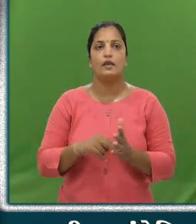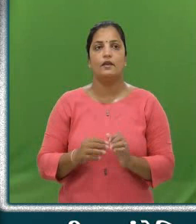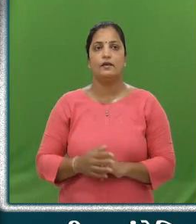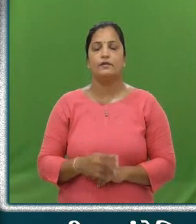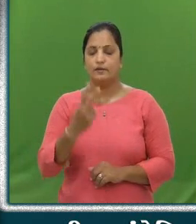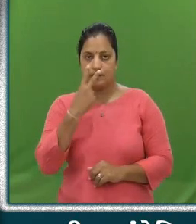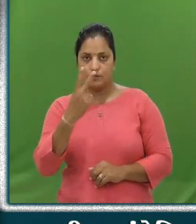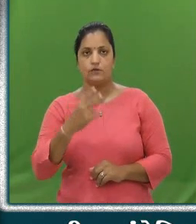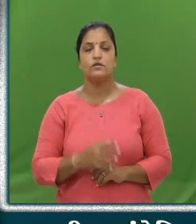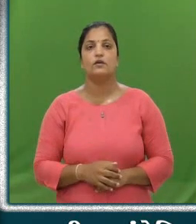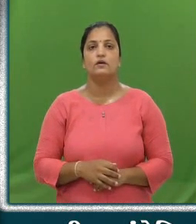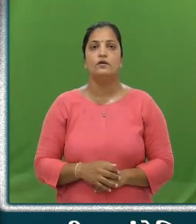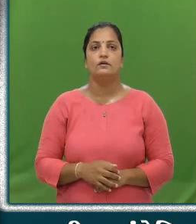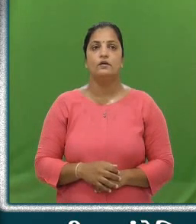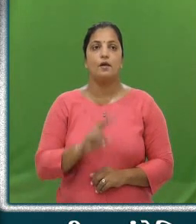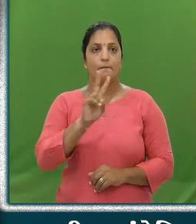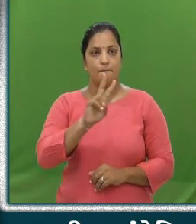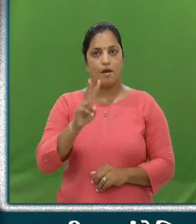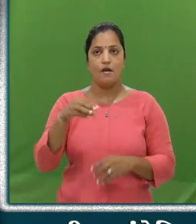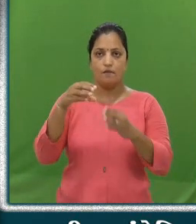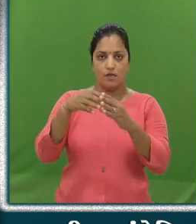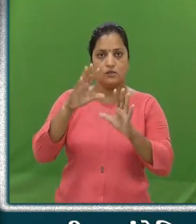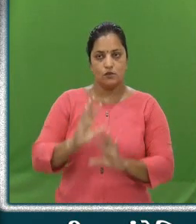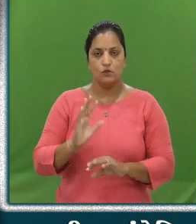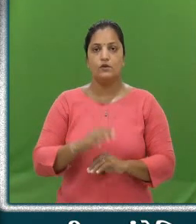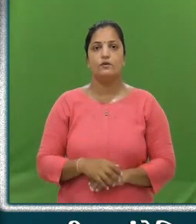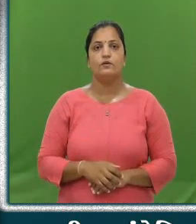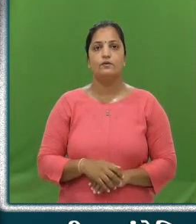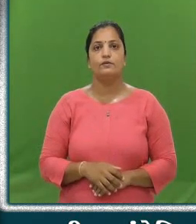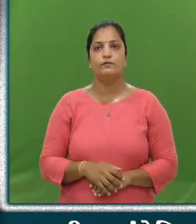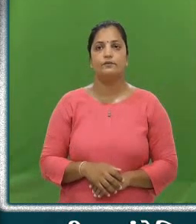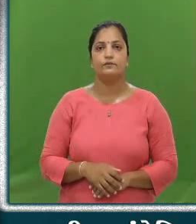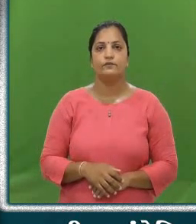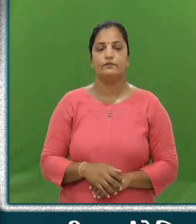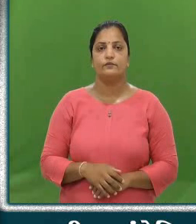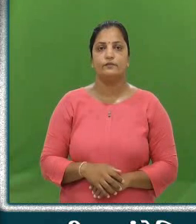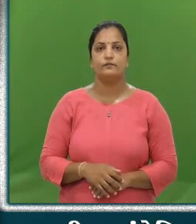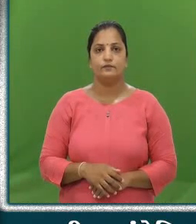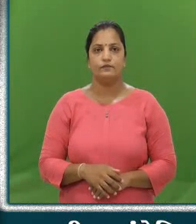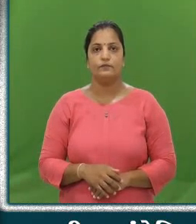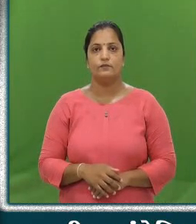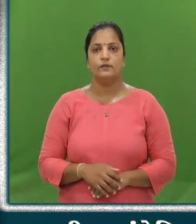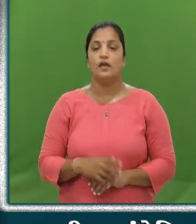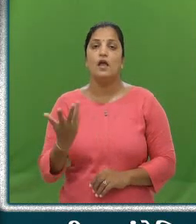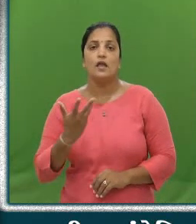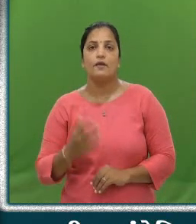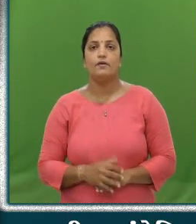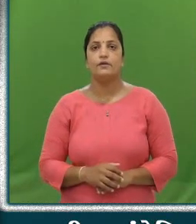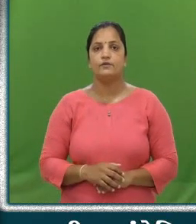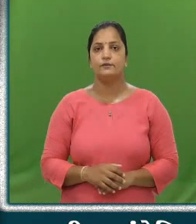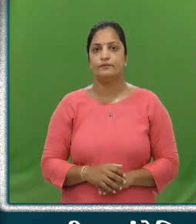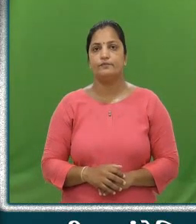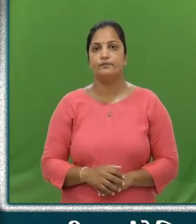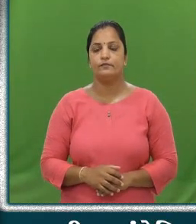અહીં તમે જોઈ શકો છો કે 22 જોડ રંગસૂત્રો બરોબર 22 જોડ રંગસૂત્રો કેવા છે